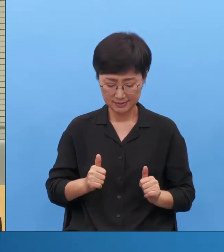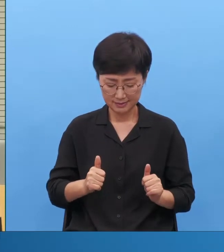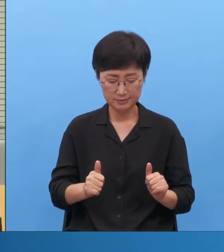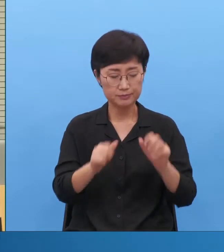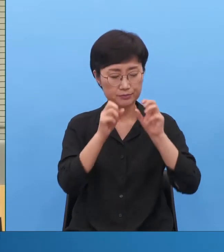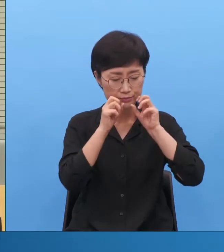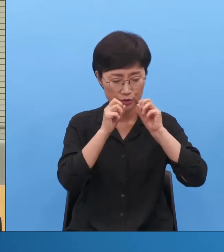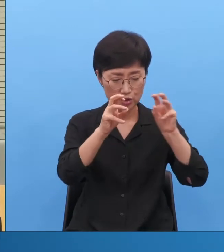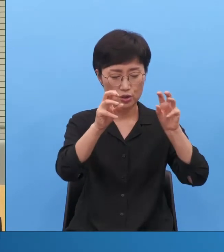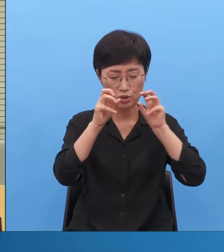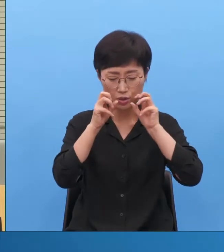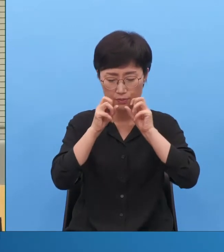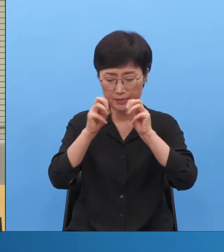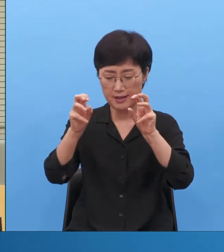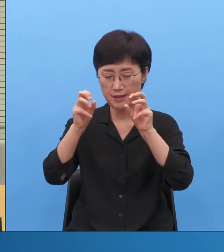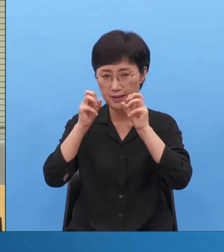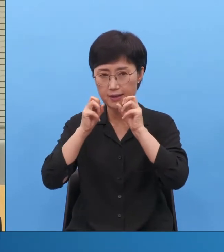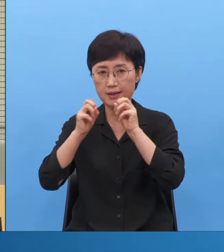나의 힘써